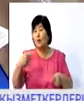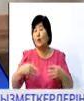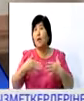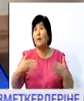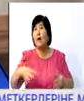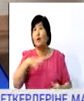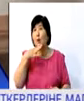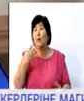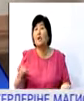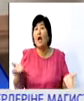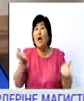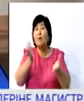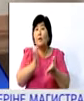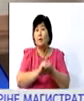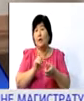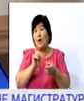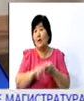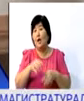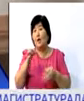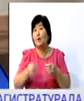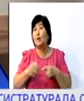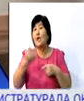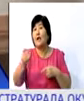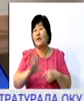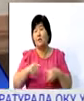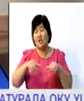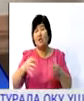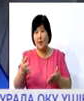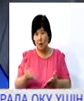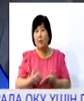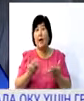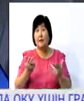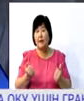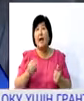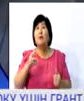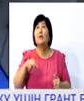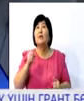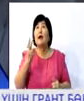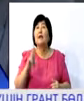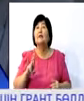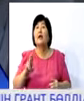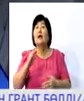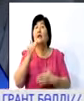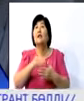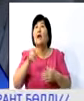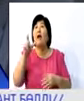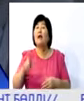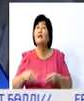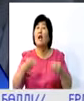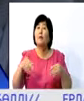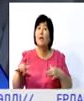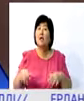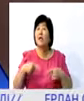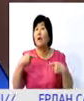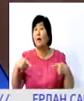басым көпшілігі бітімгерлердің арқасында сотқа жетпестен шешімін тауып жатқаны рас. Медиация тәртібімен қаралған азаматтық әкімшілік істердің